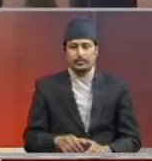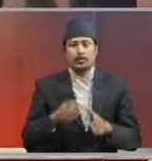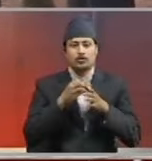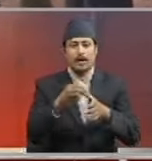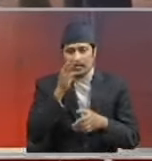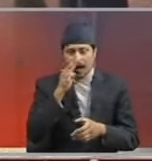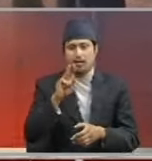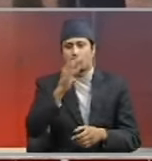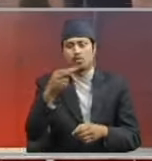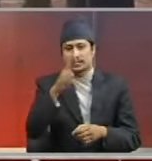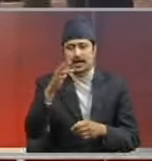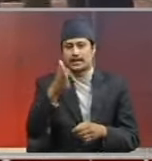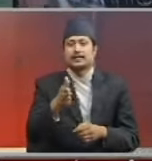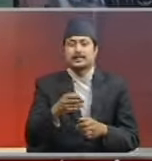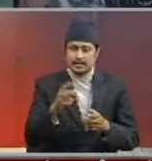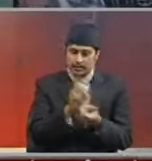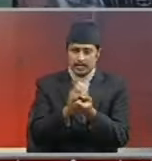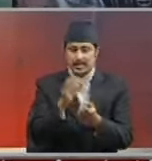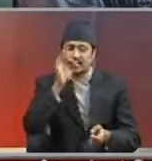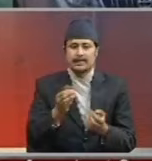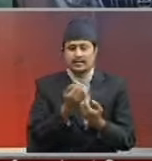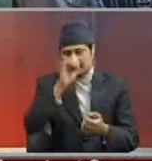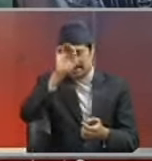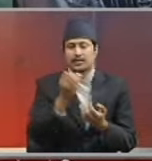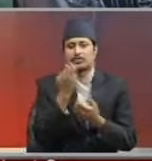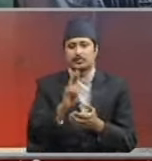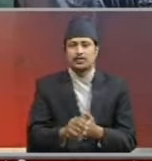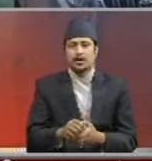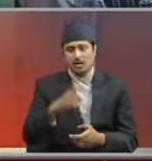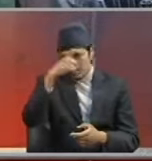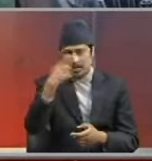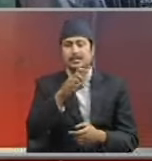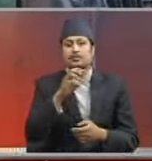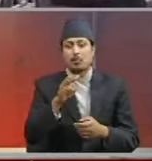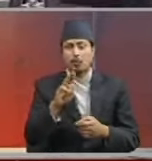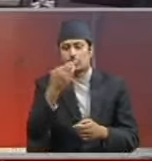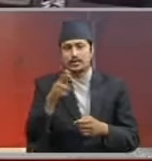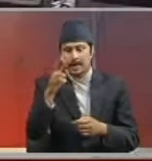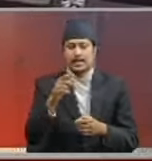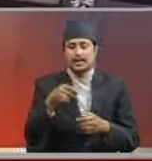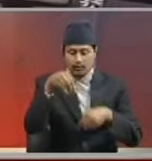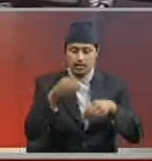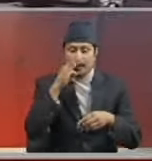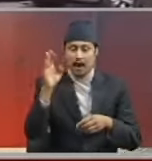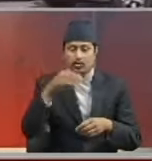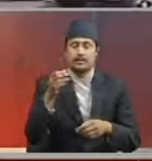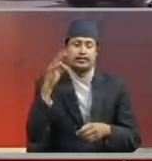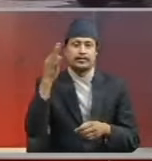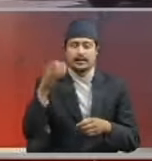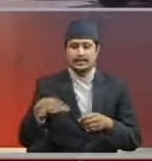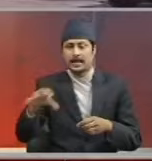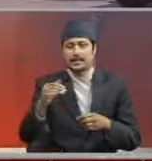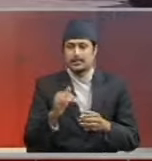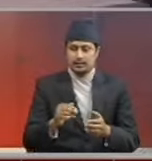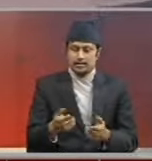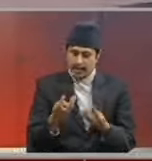जवाफमा मोर्चाले छलफल गरी निर्णय गरिने जानकारी गराएको थियो। मधेसी मोर्चालाई निर्वाचनमा आउने वातावरण बनाउन स्थानीय तहको